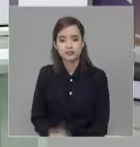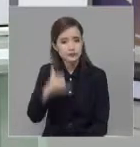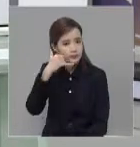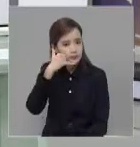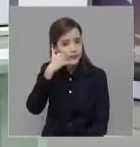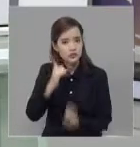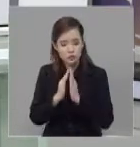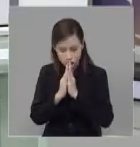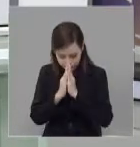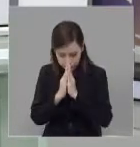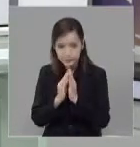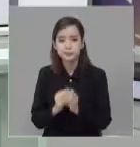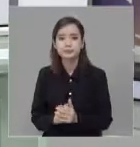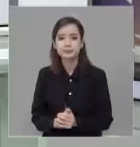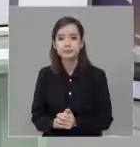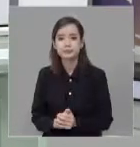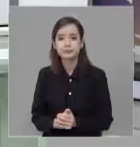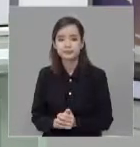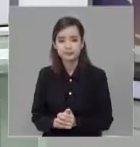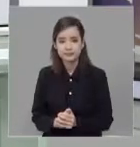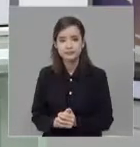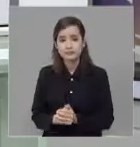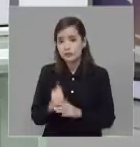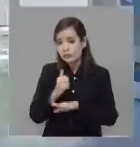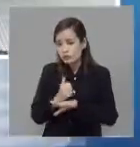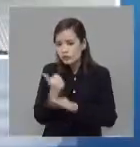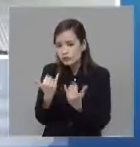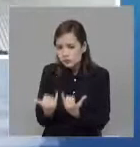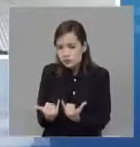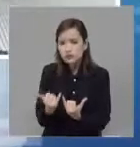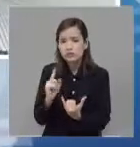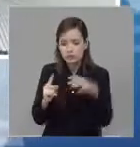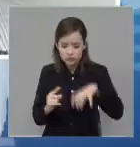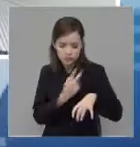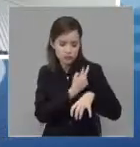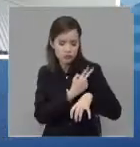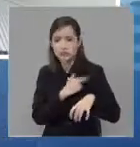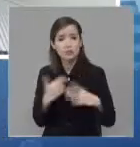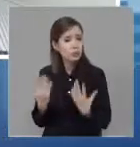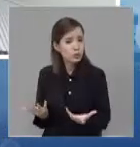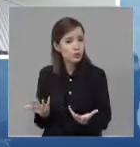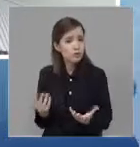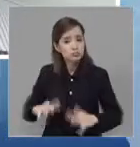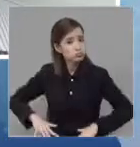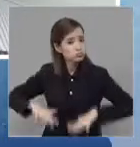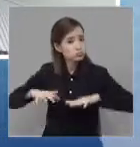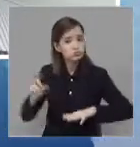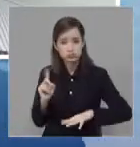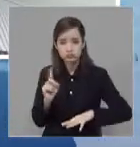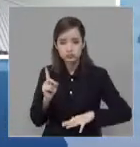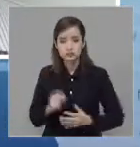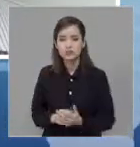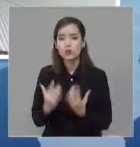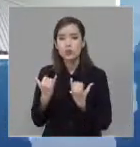ครับ ครับสวัสดีครับผม ครับสวัสดีค่ะ ท่านผู้อำนวยการครับขณะนี้สถานการณ์ล่าสุดที่โรงพยาบาลเป็นยังไงครับ ครับตอนนี้สถานการณ์ตอน